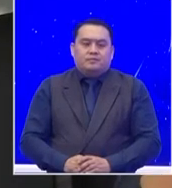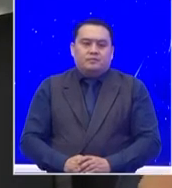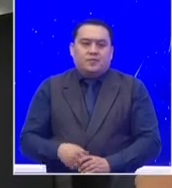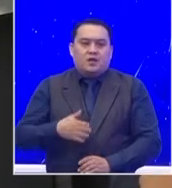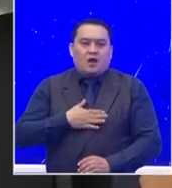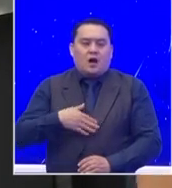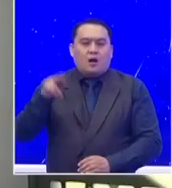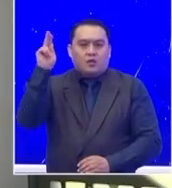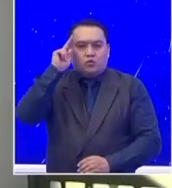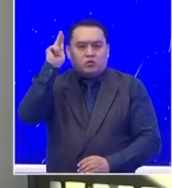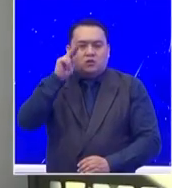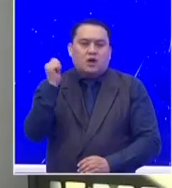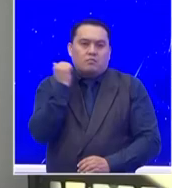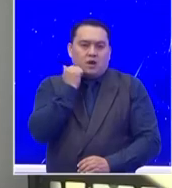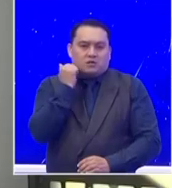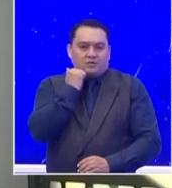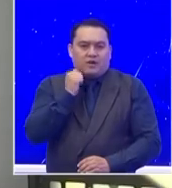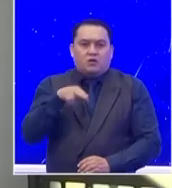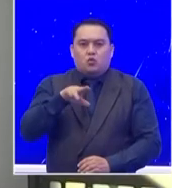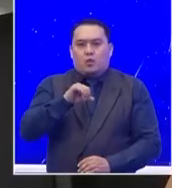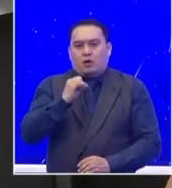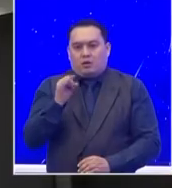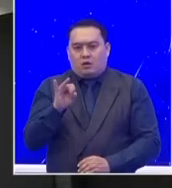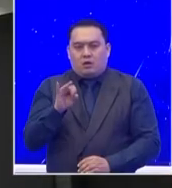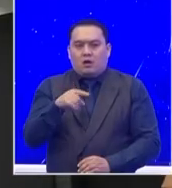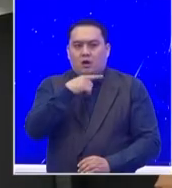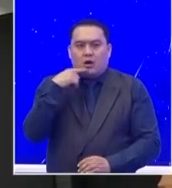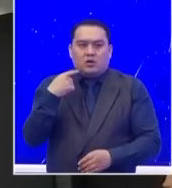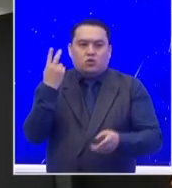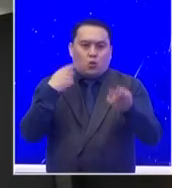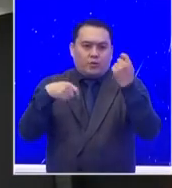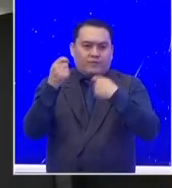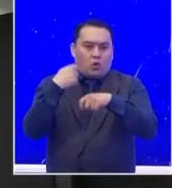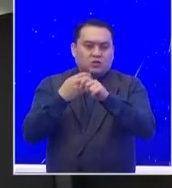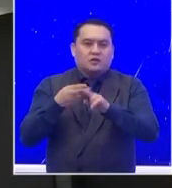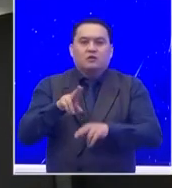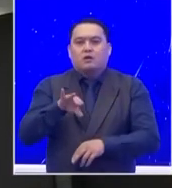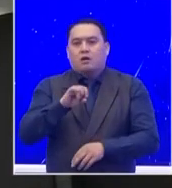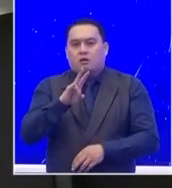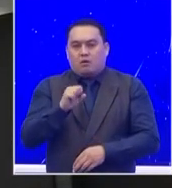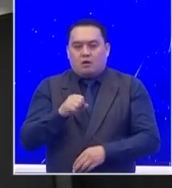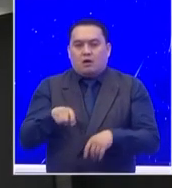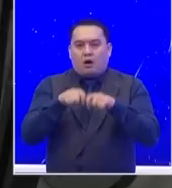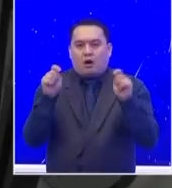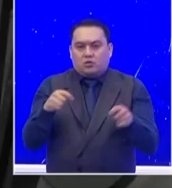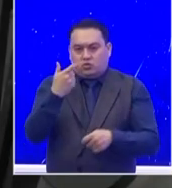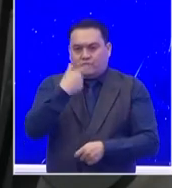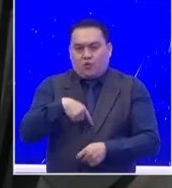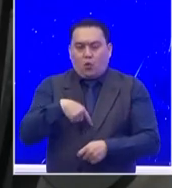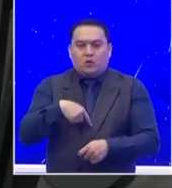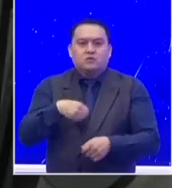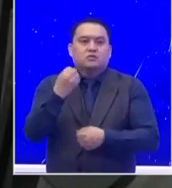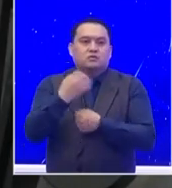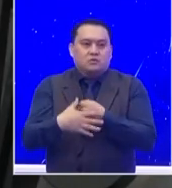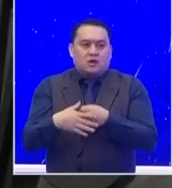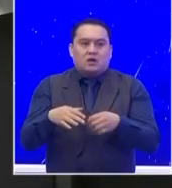Я обучалась в Москве и Дубае. Моей наставницей в этом деле была популярная российская визажистка Диана Омарова. Теперь я открыла свой учебный центр для того,